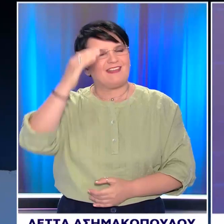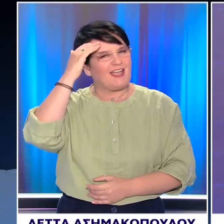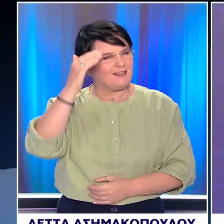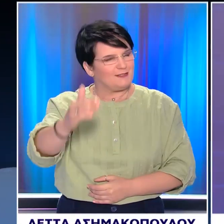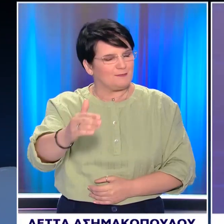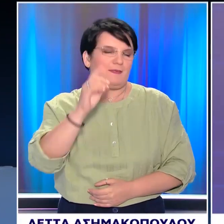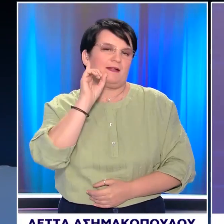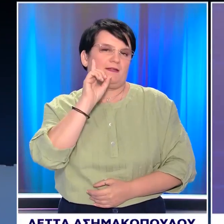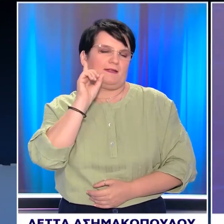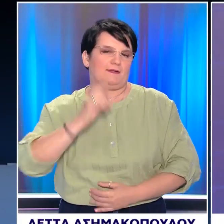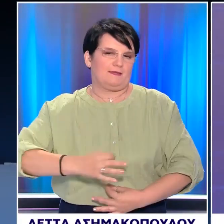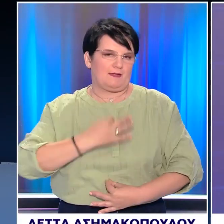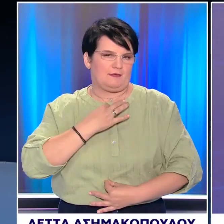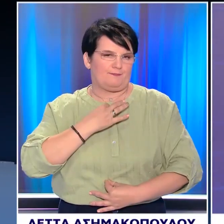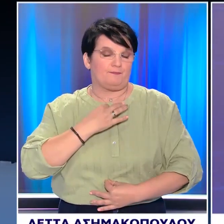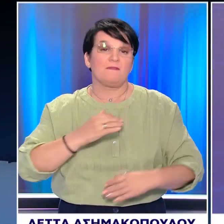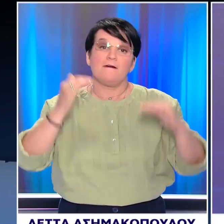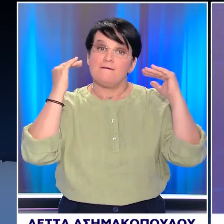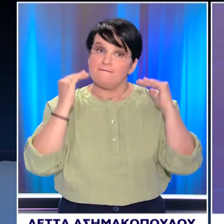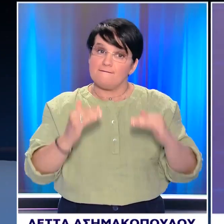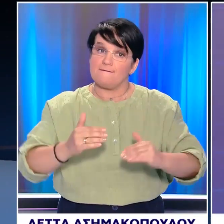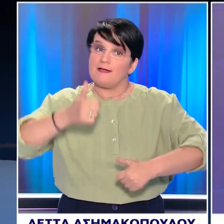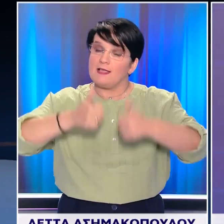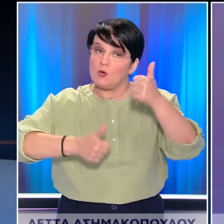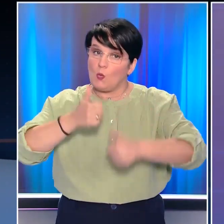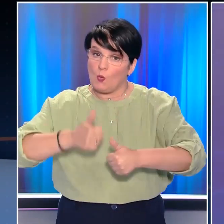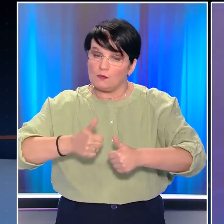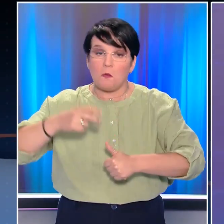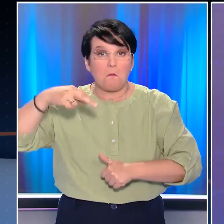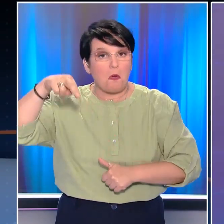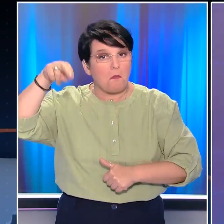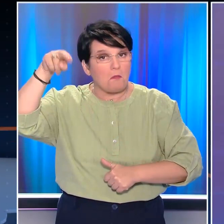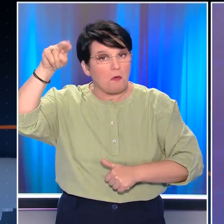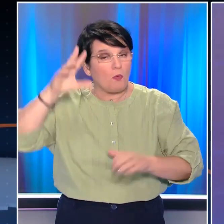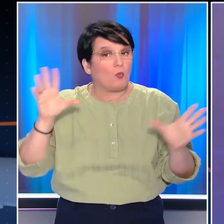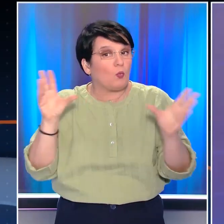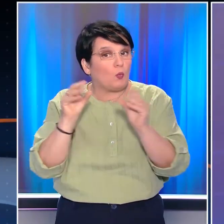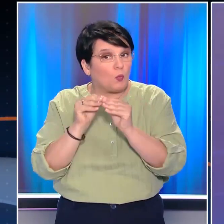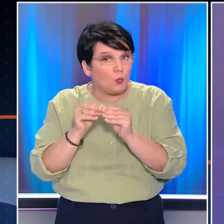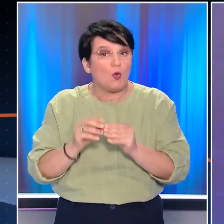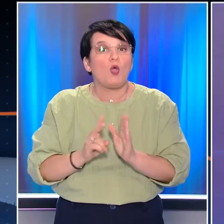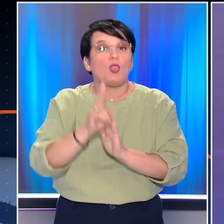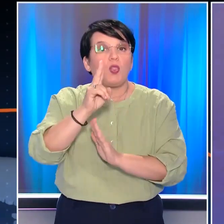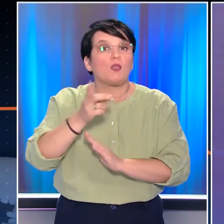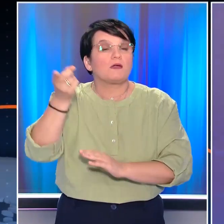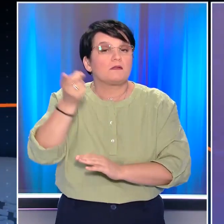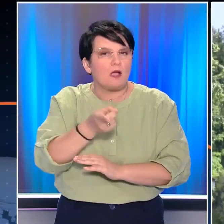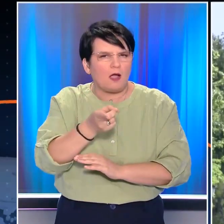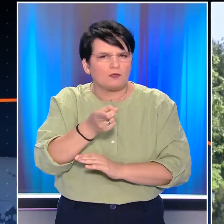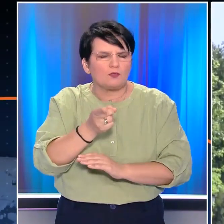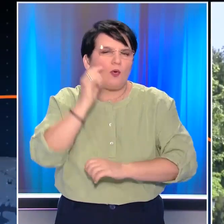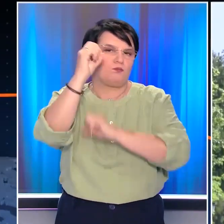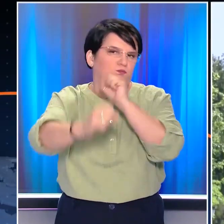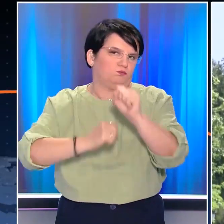Κυρίες και κύριοι, καλησπέρα σας. Συνεχίστηκε και τον Ιούνιο το ράλι της ακρίβειας, με τον πληθωρισμό να αυξάνεται στο 12% σε